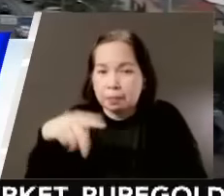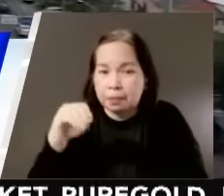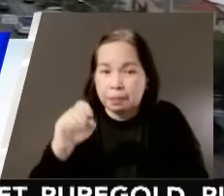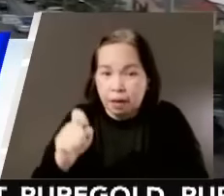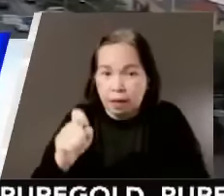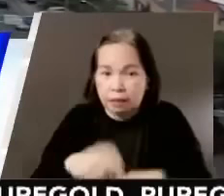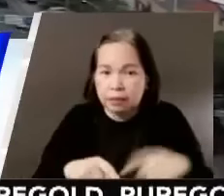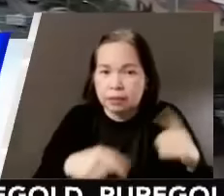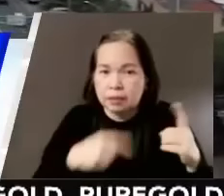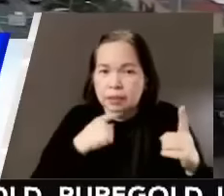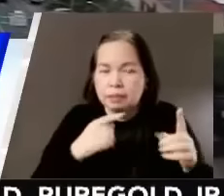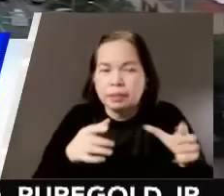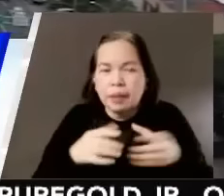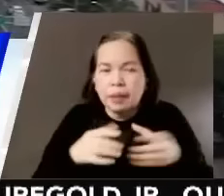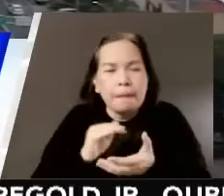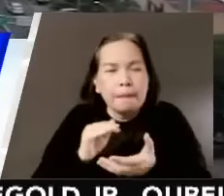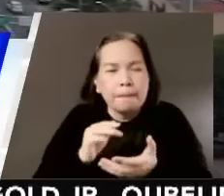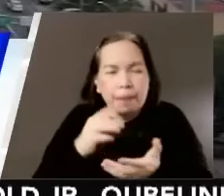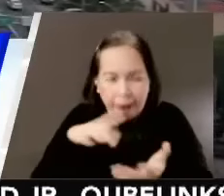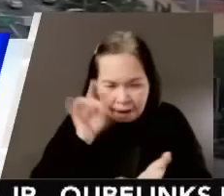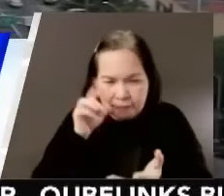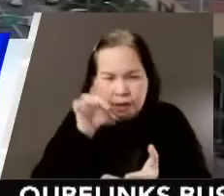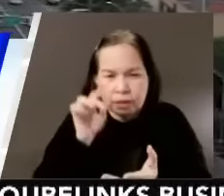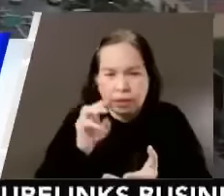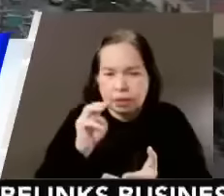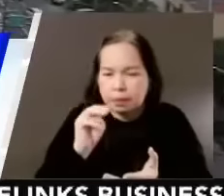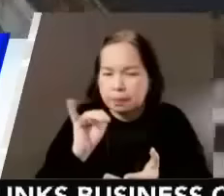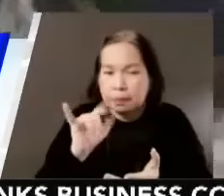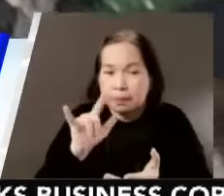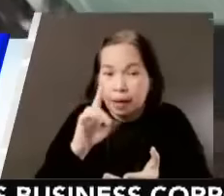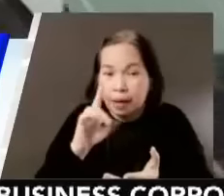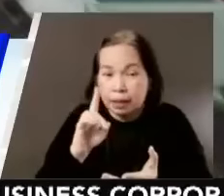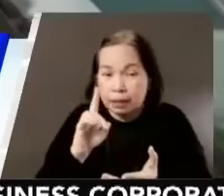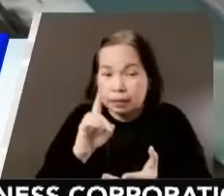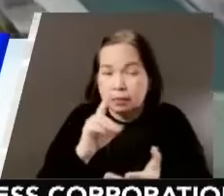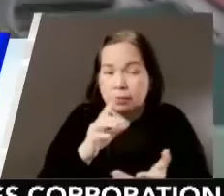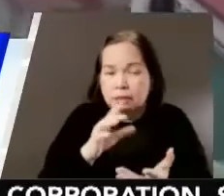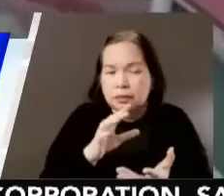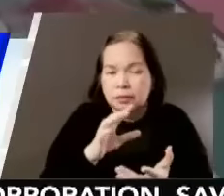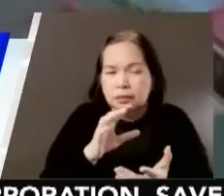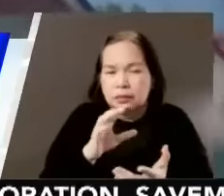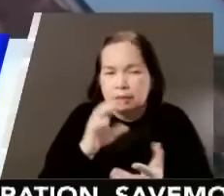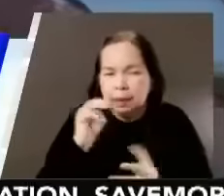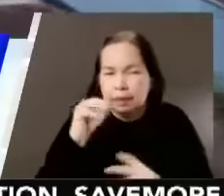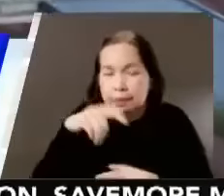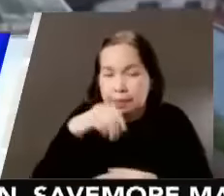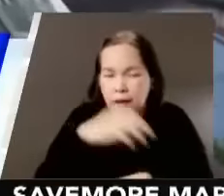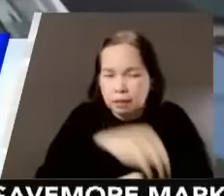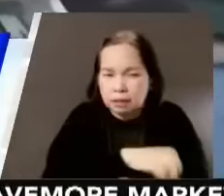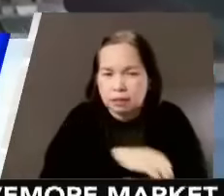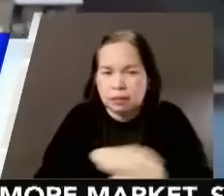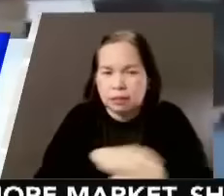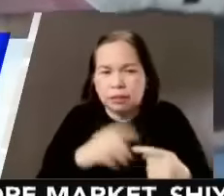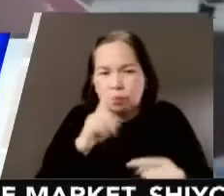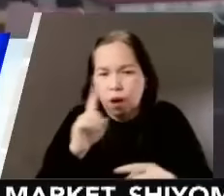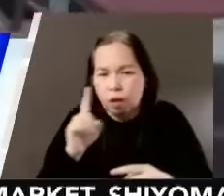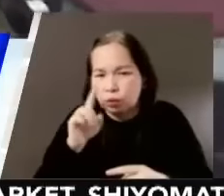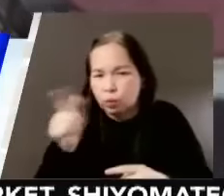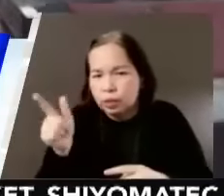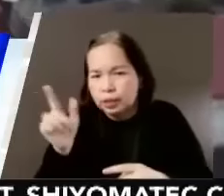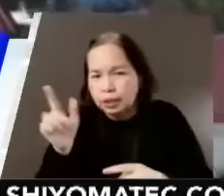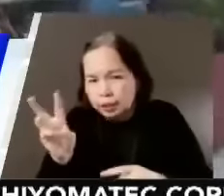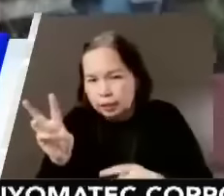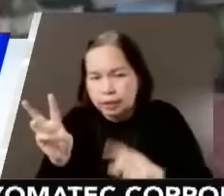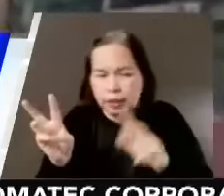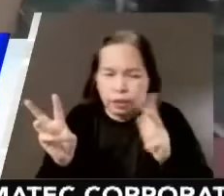ng mpox sa mga pasyenteng 29 anyos na lalaki at 36 anyos na lalaki. Ayon sa Quezon City